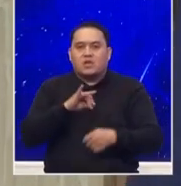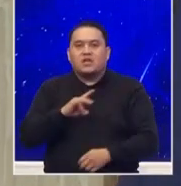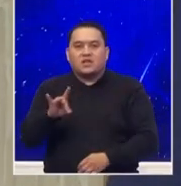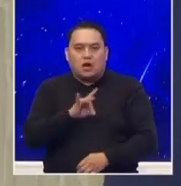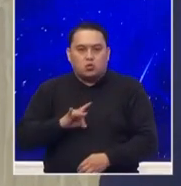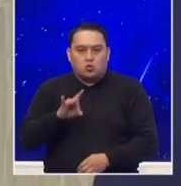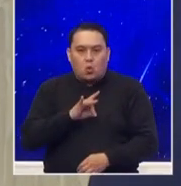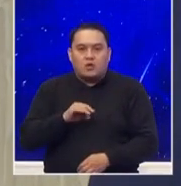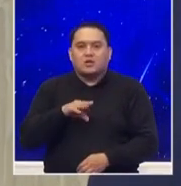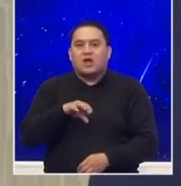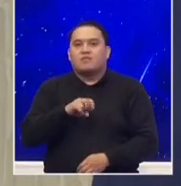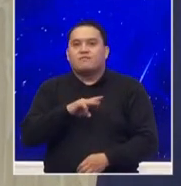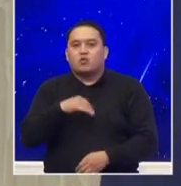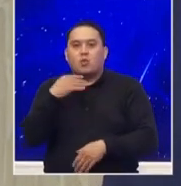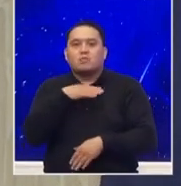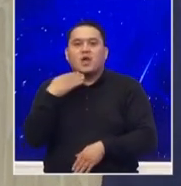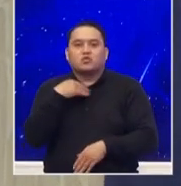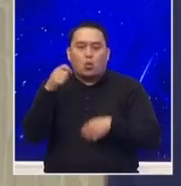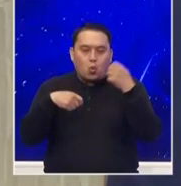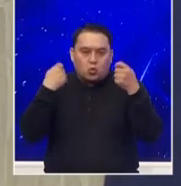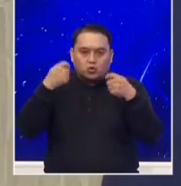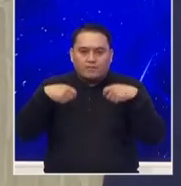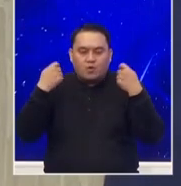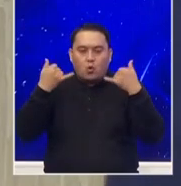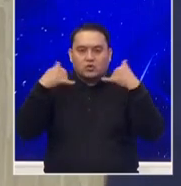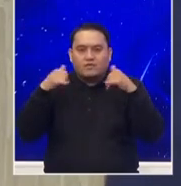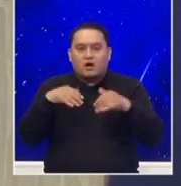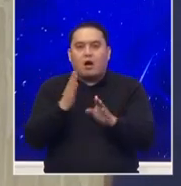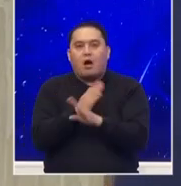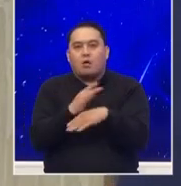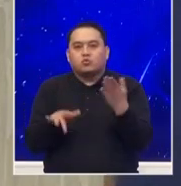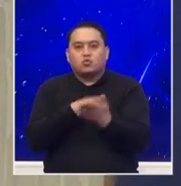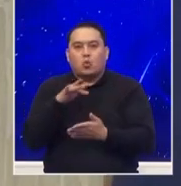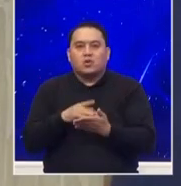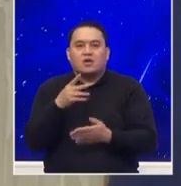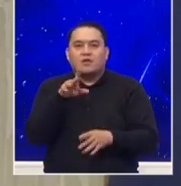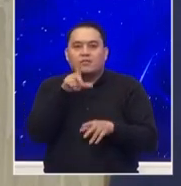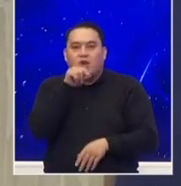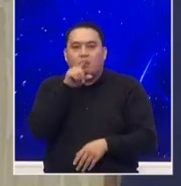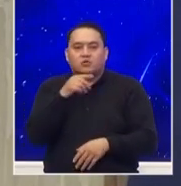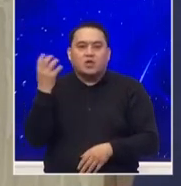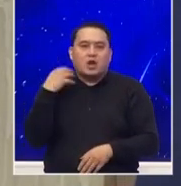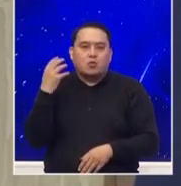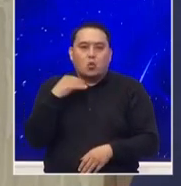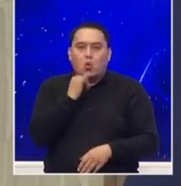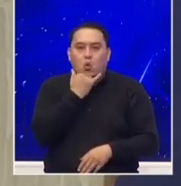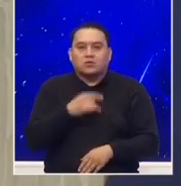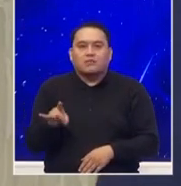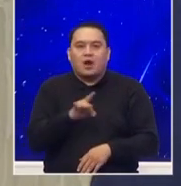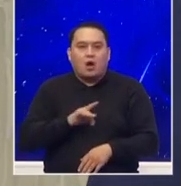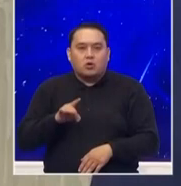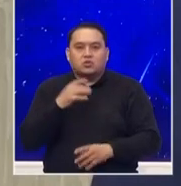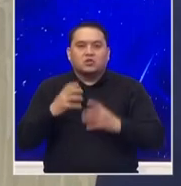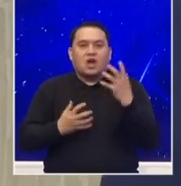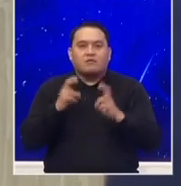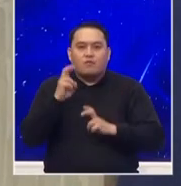районе, Тайсон Фудс по переработке мяса крупнорогатого скота в городе Капшигай, две птицефабрики в Кербулакском и Уйгурском районах, завод